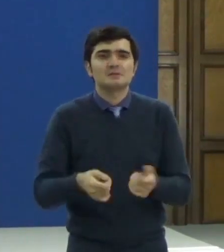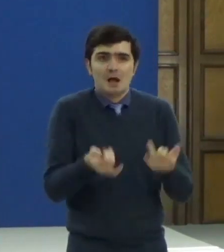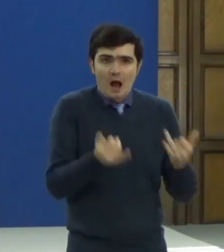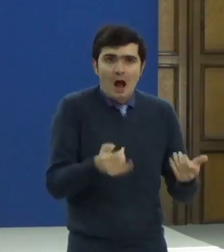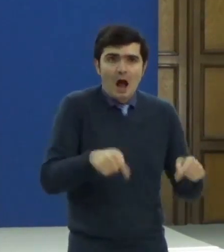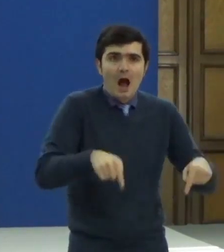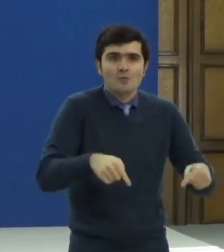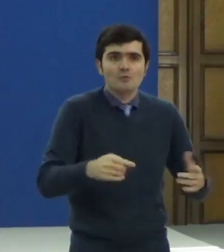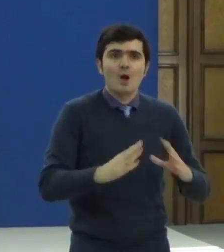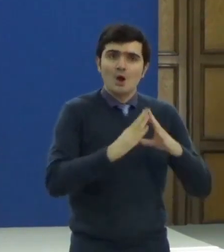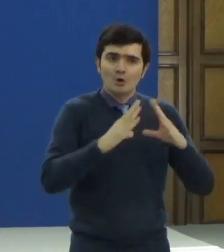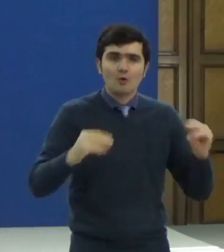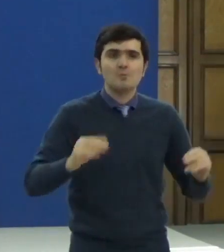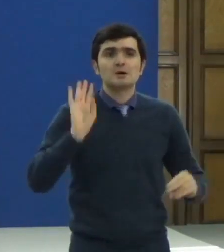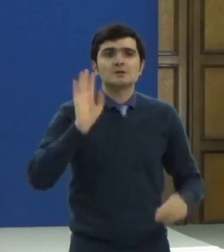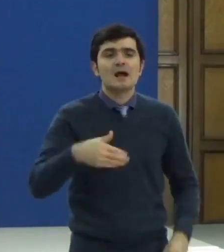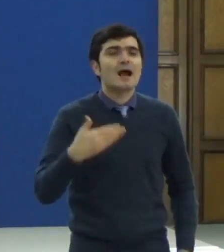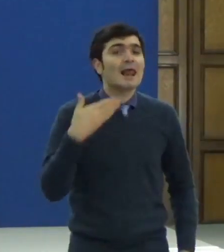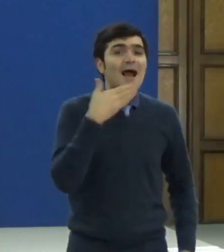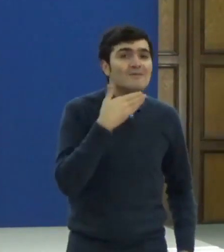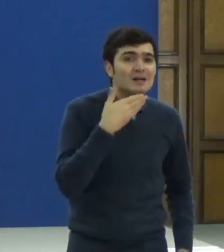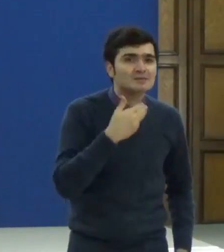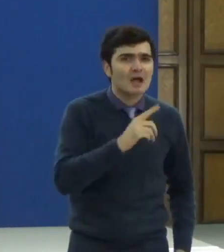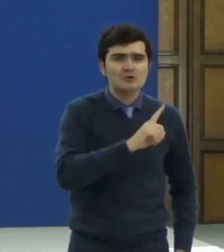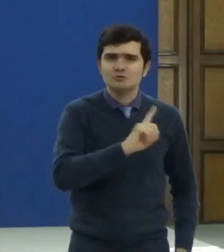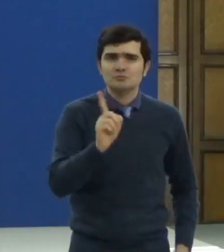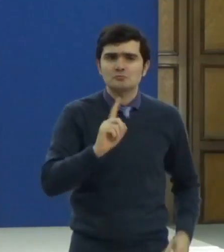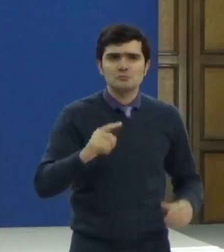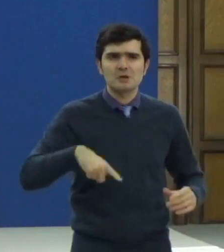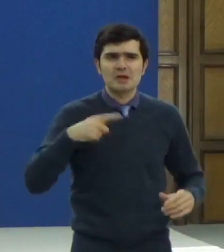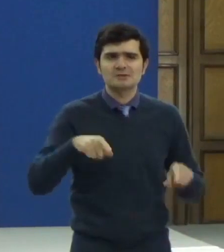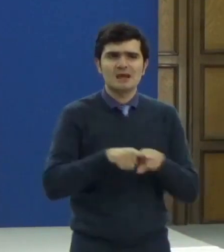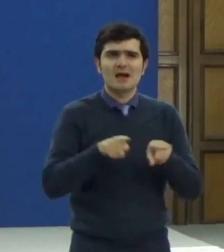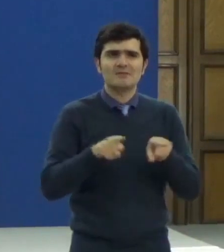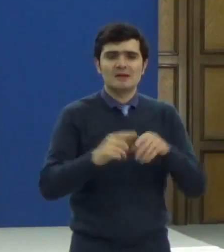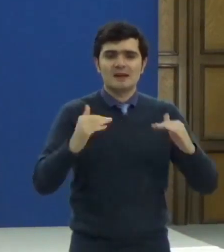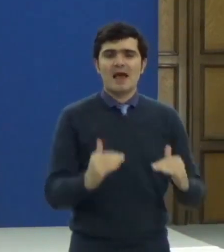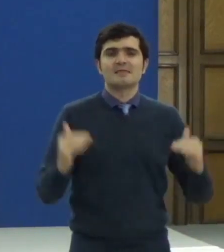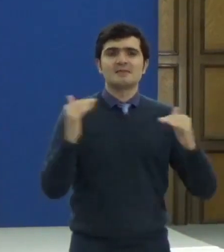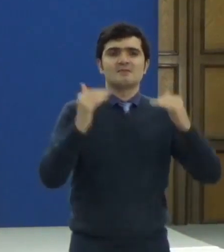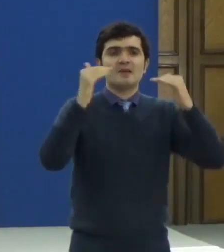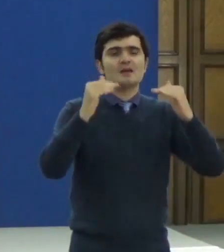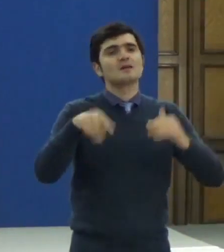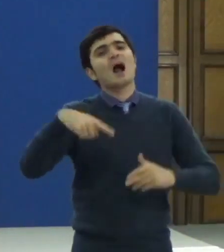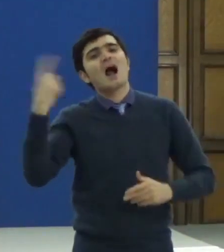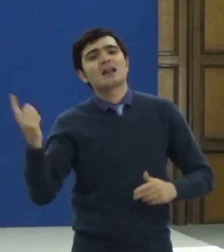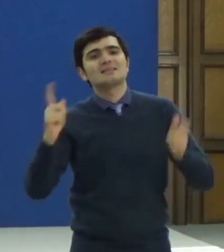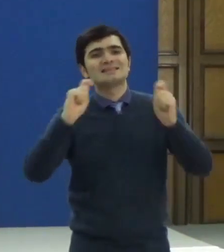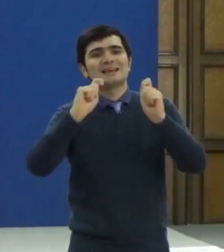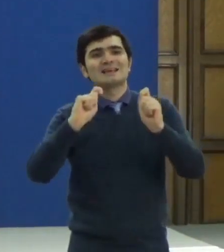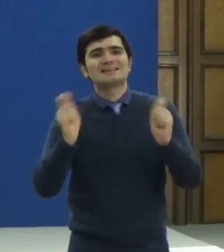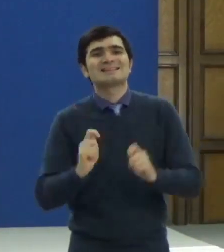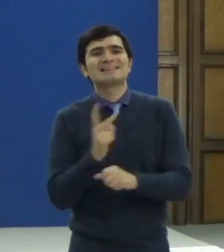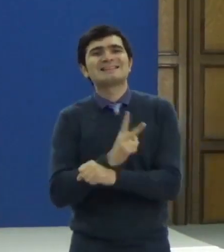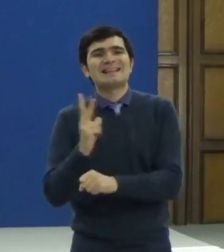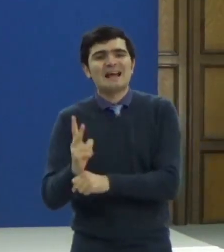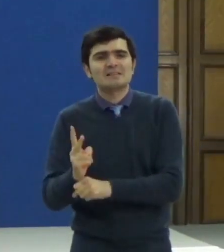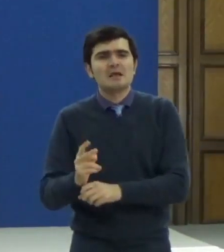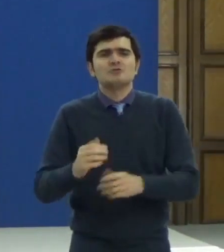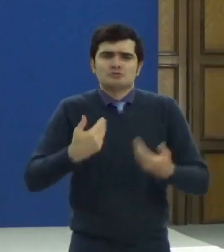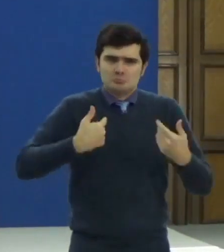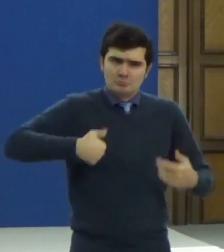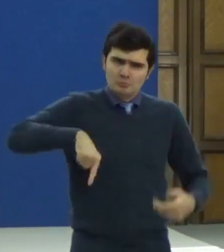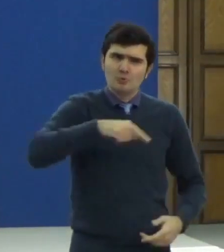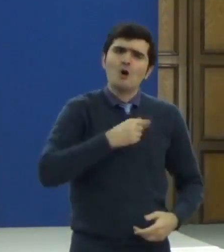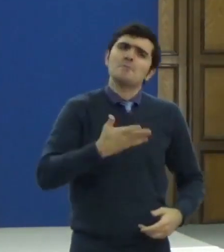are avantajul că nu este la nivelul, la cazuistica înregistrată în alte state și încă avem spații de